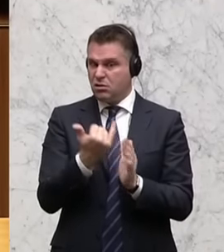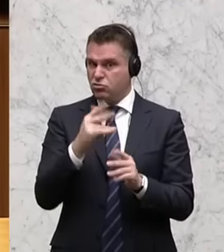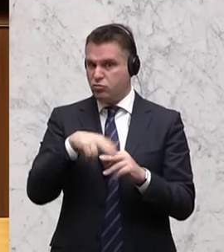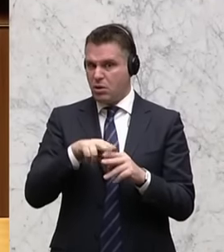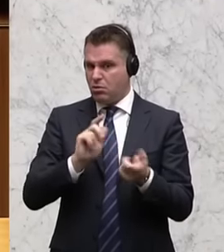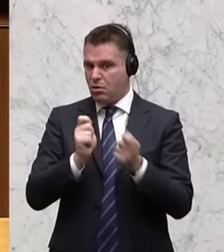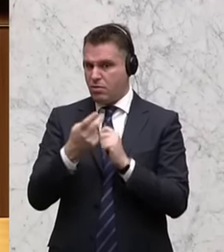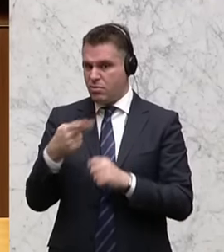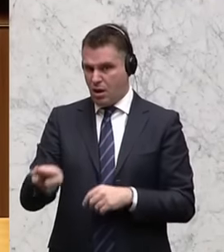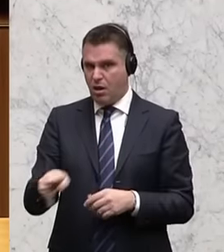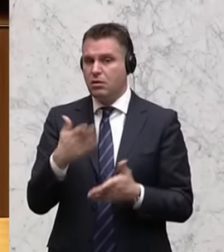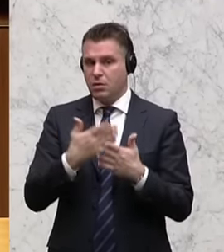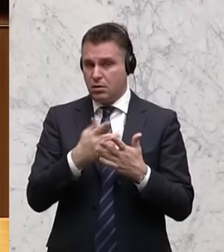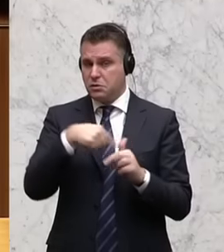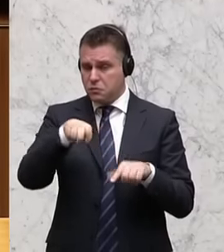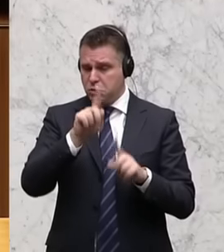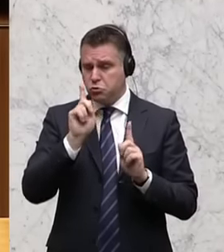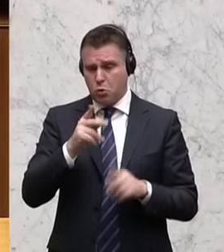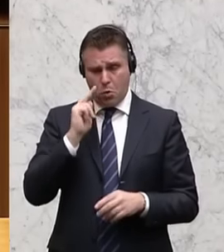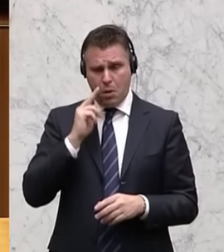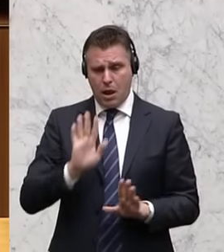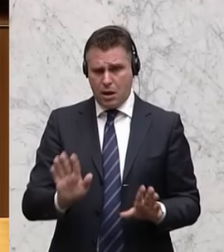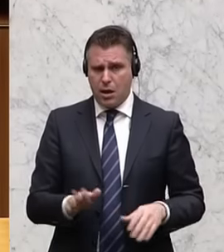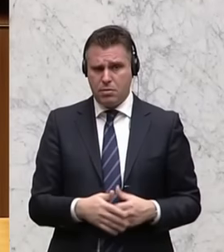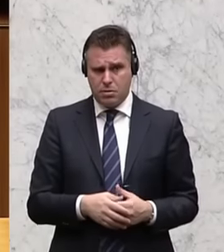geben. Deswegen glaube ich,